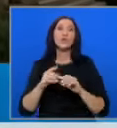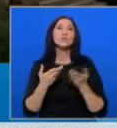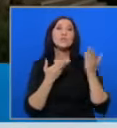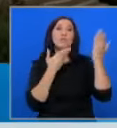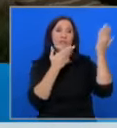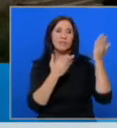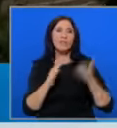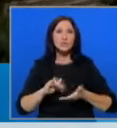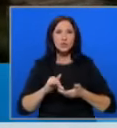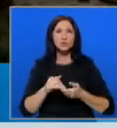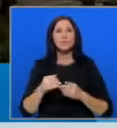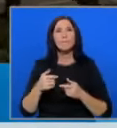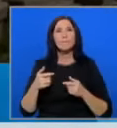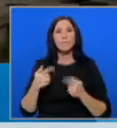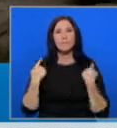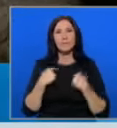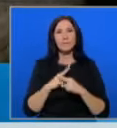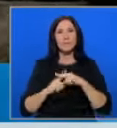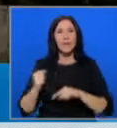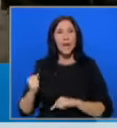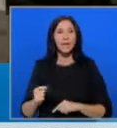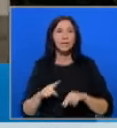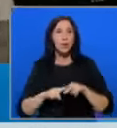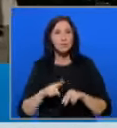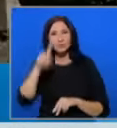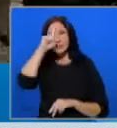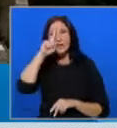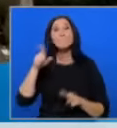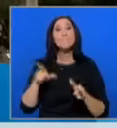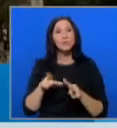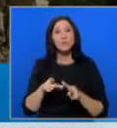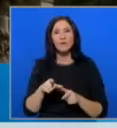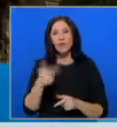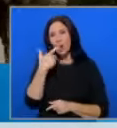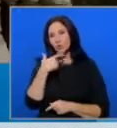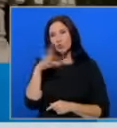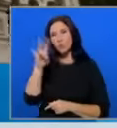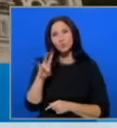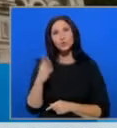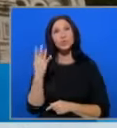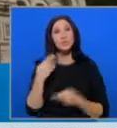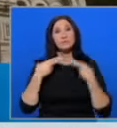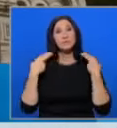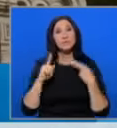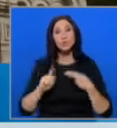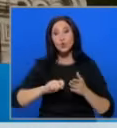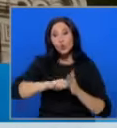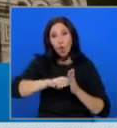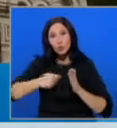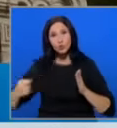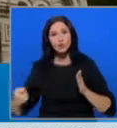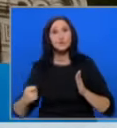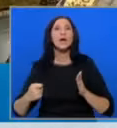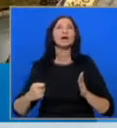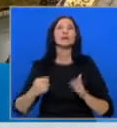че патриарх Неофит, който е и Софийски митрополит, е благословил лично 4 свещеници, които да отключат заключените вече 4-ти